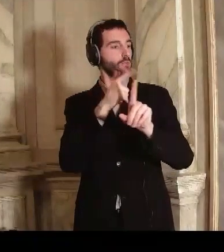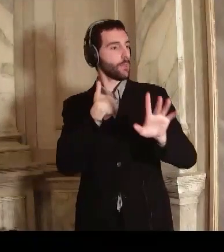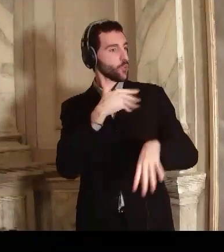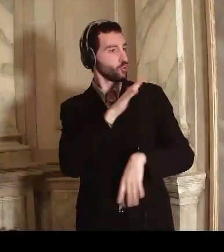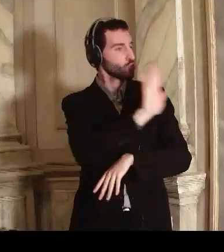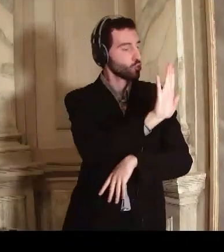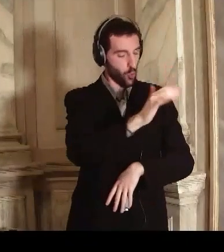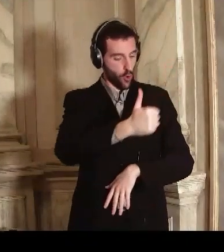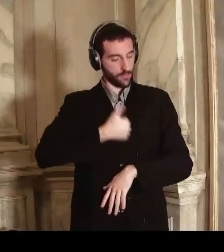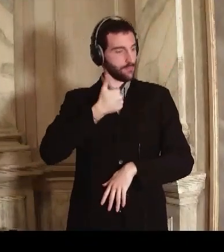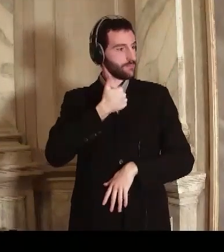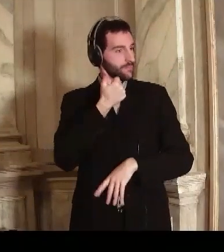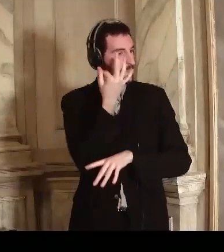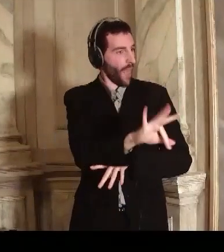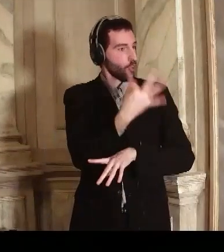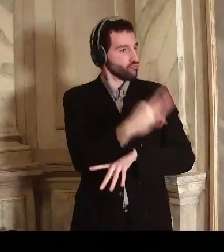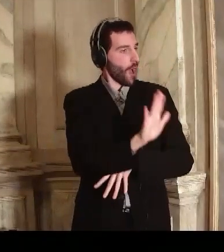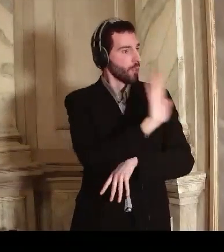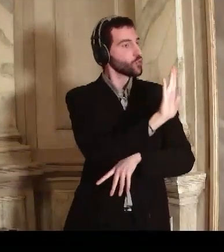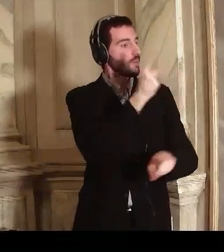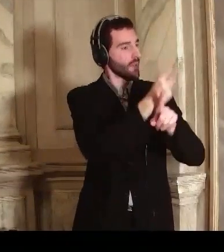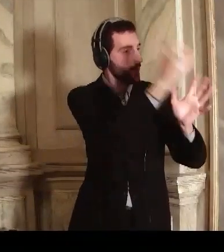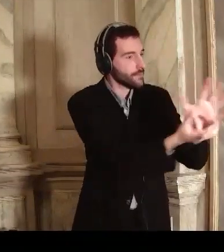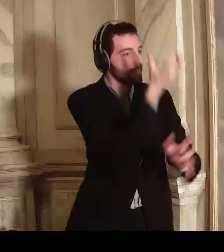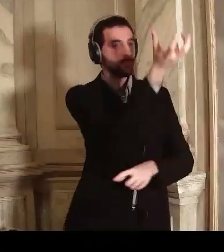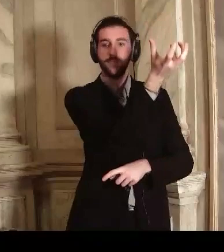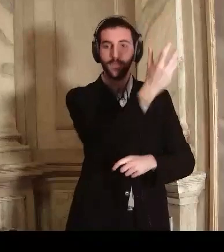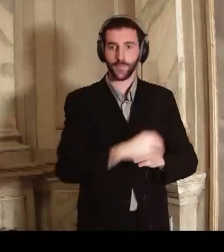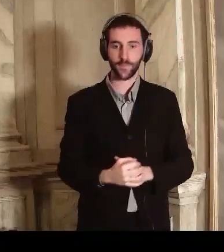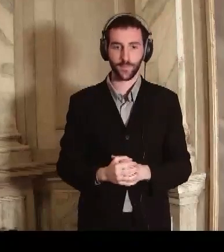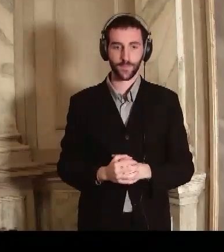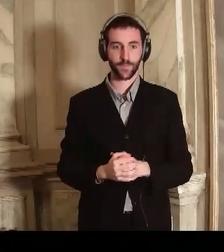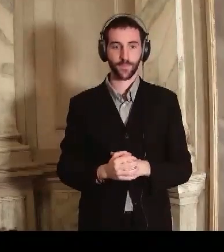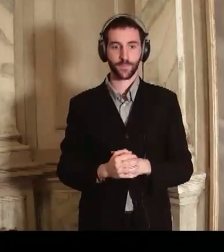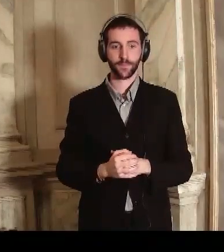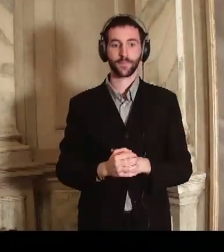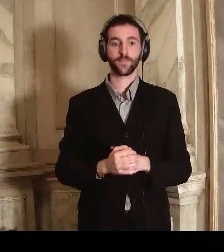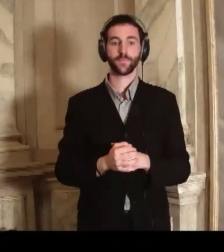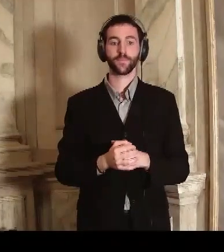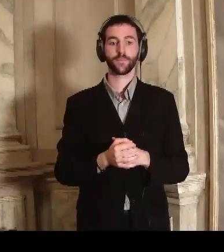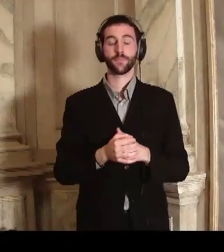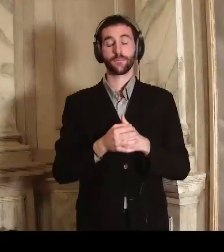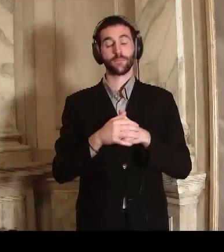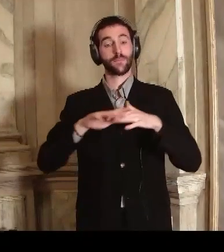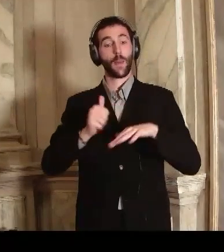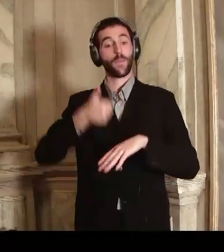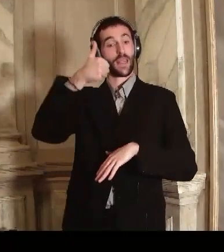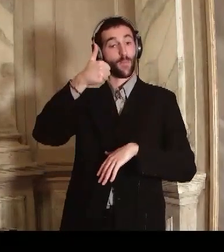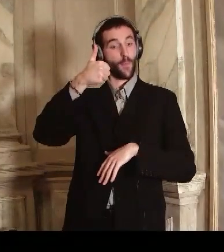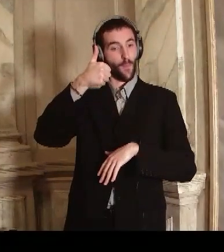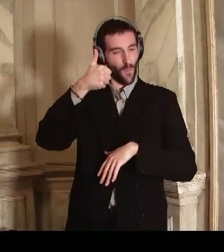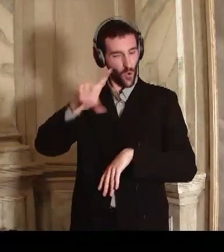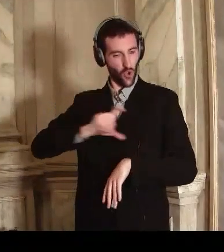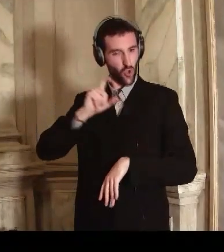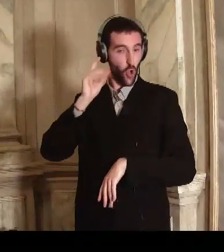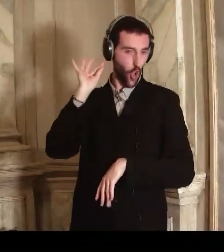e l'integrità del loro progetto. A salire sul primo scalino del podio e condividere la medaglia d'oro del bando della